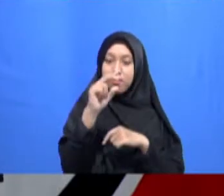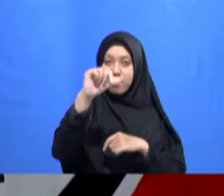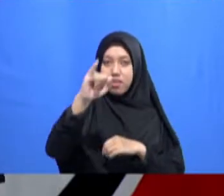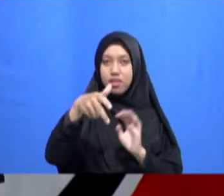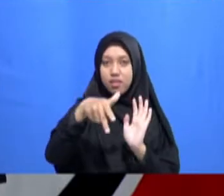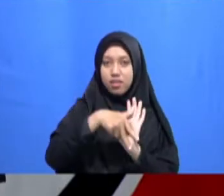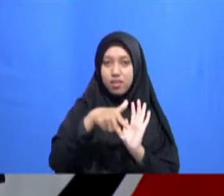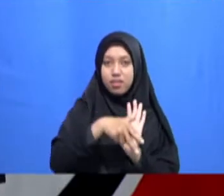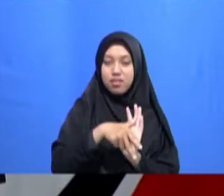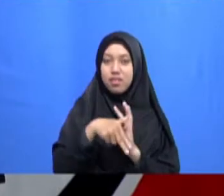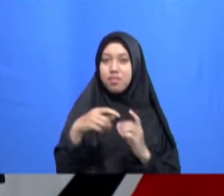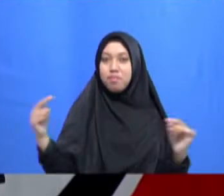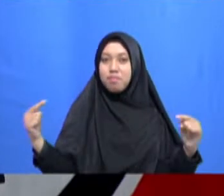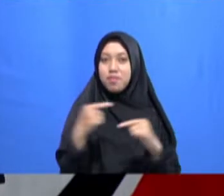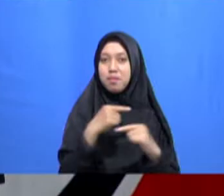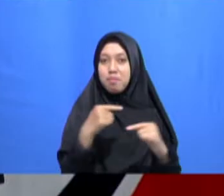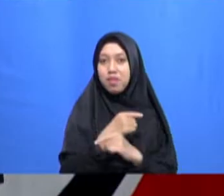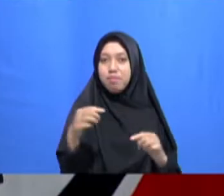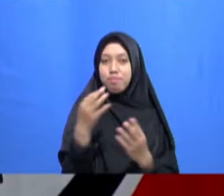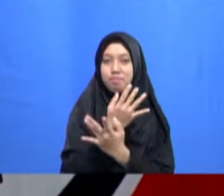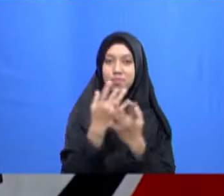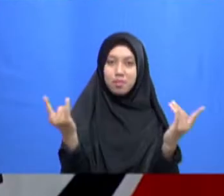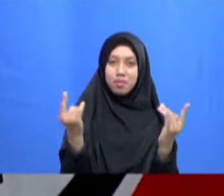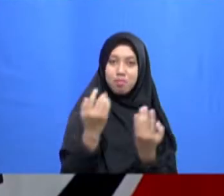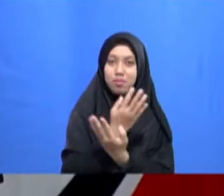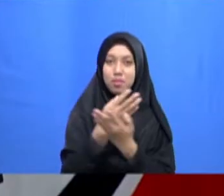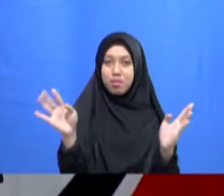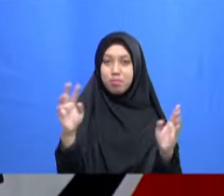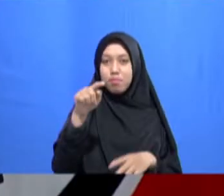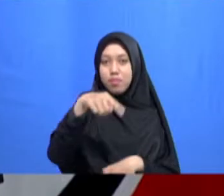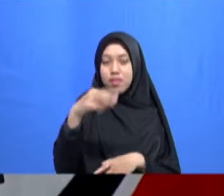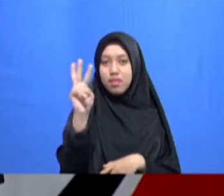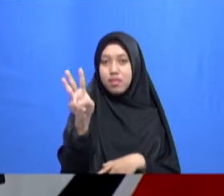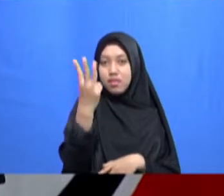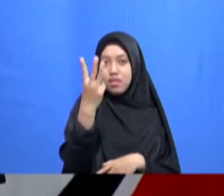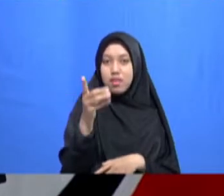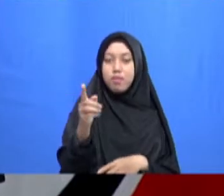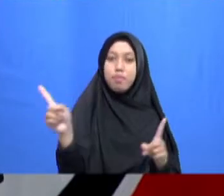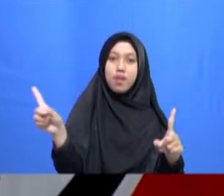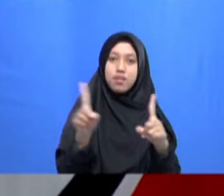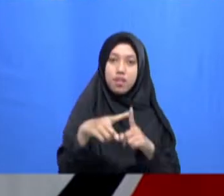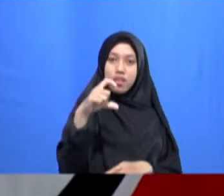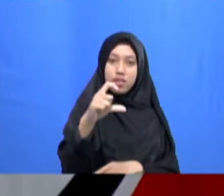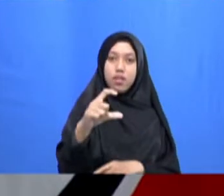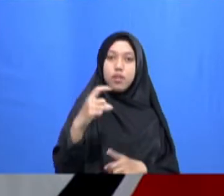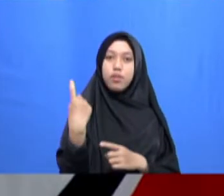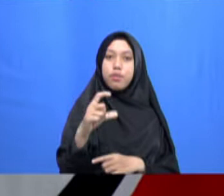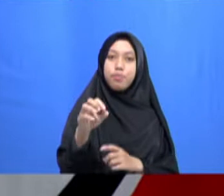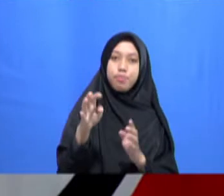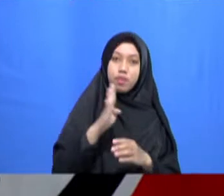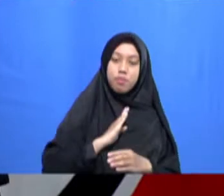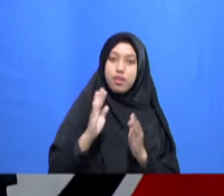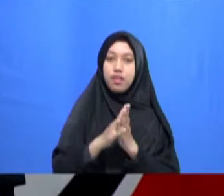putaran ketiga pasangan calon Bupati dan Wakil Bupati Kabupaten Tojo Una-Una tahun 2020. Tentunya bersama kami berdua, saya Arya